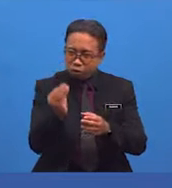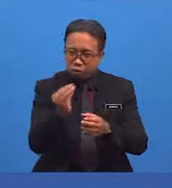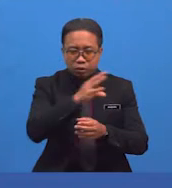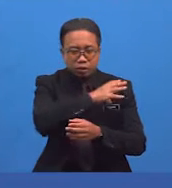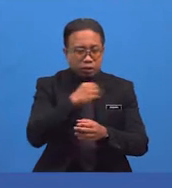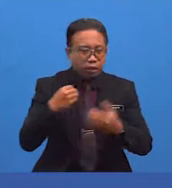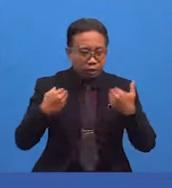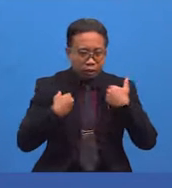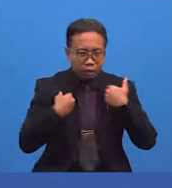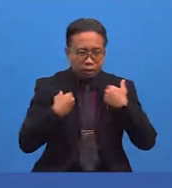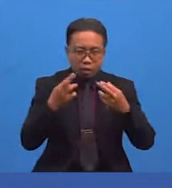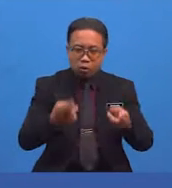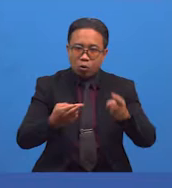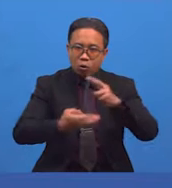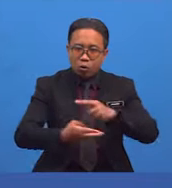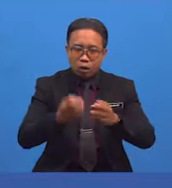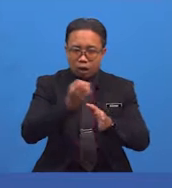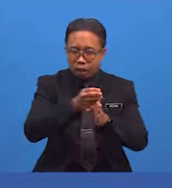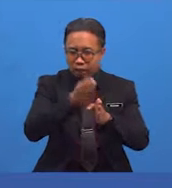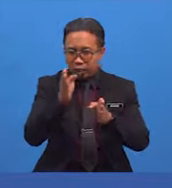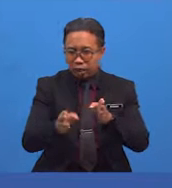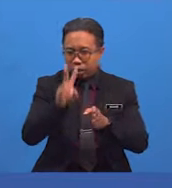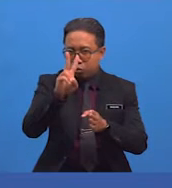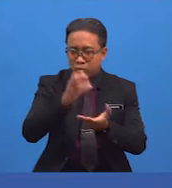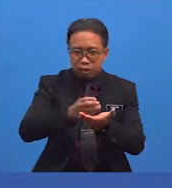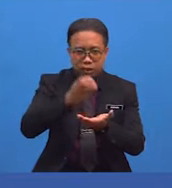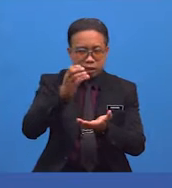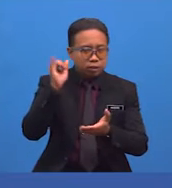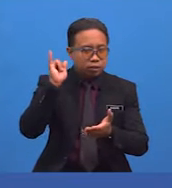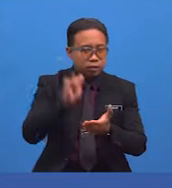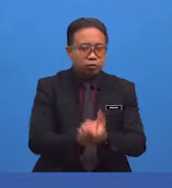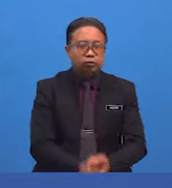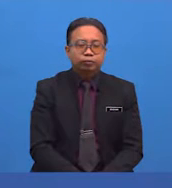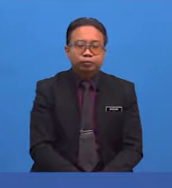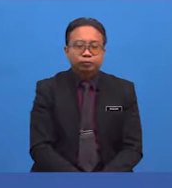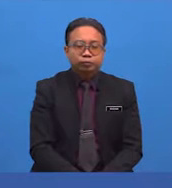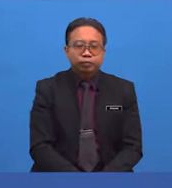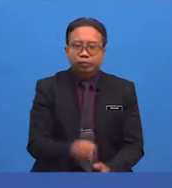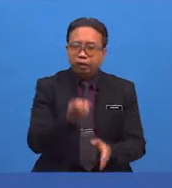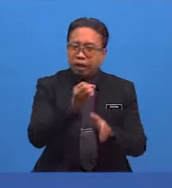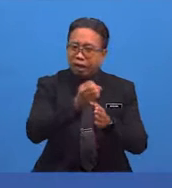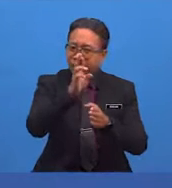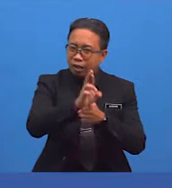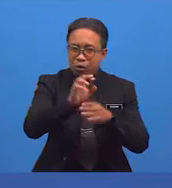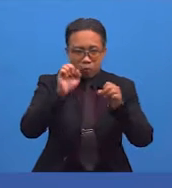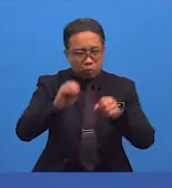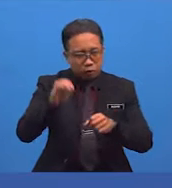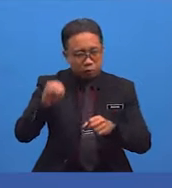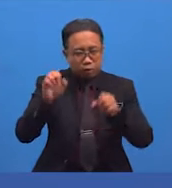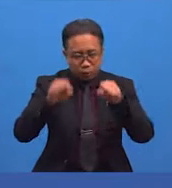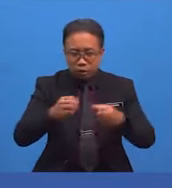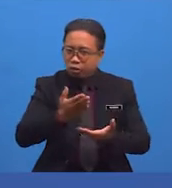dan mewujudkan ruang antara dua gelas itu. Atau murid-murid